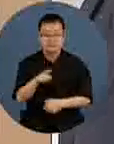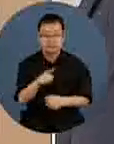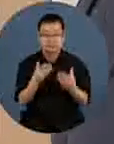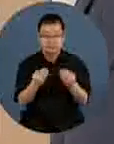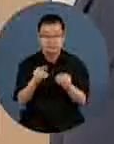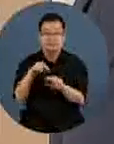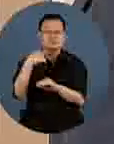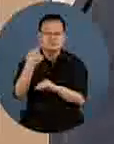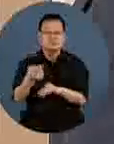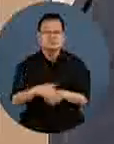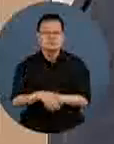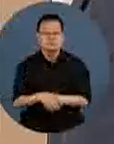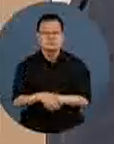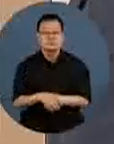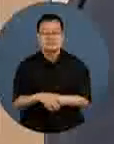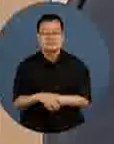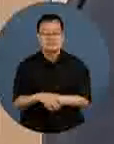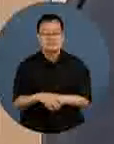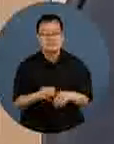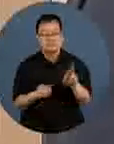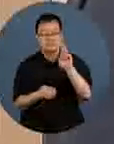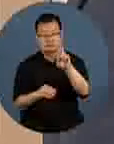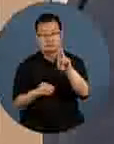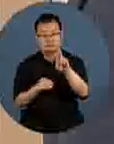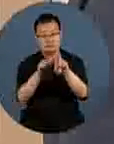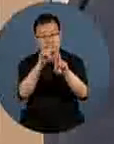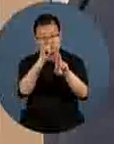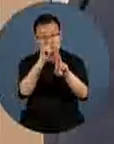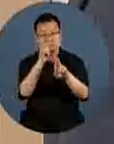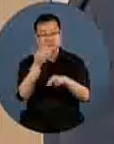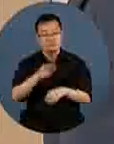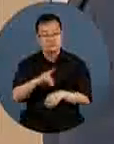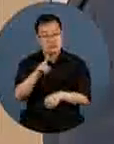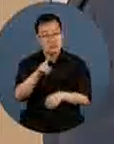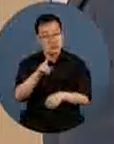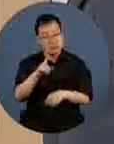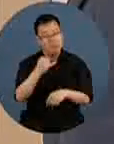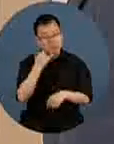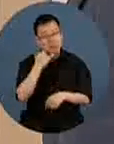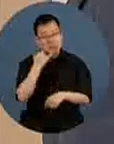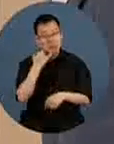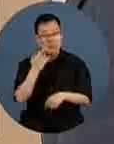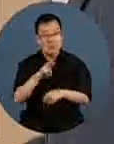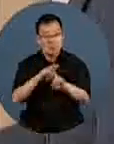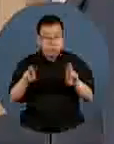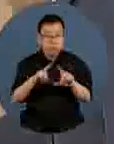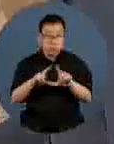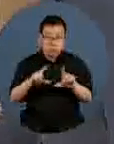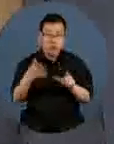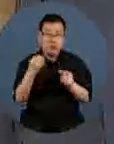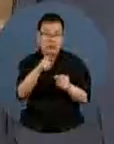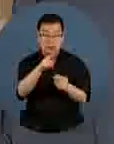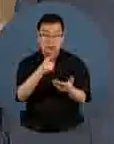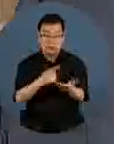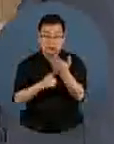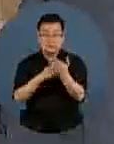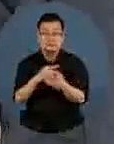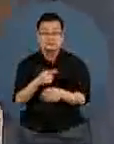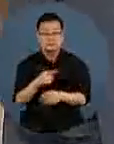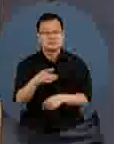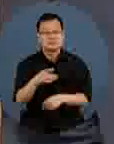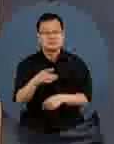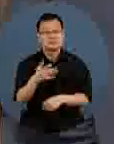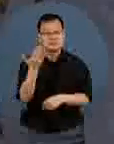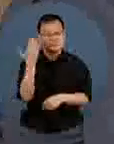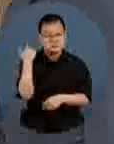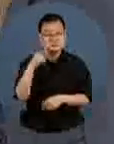자, 여기서 실전에서는 이렇게 침입을 네, 했는데요. 그 점이 재밌었다는 얘기죠. 보통은 이렇게 두라는 네, 건데요. 그렇게 두면 이제 참고자랑 그래야